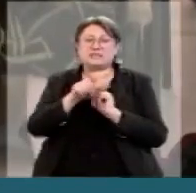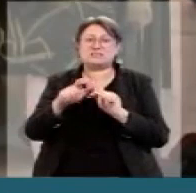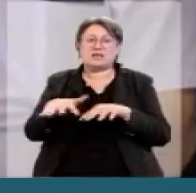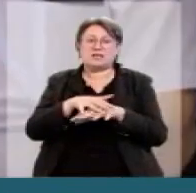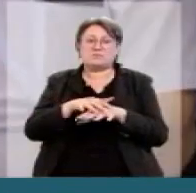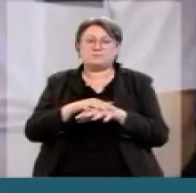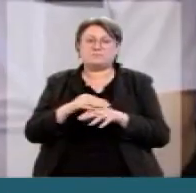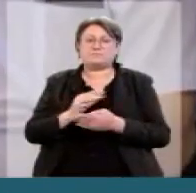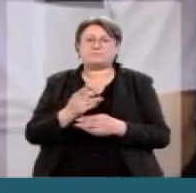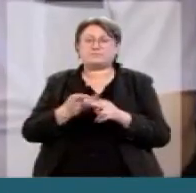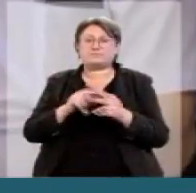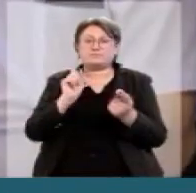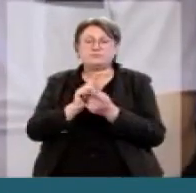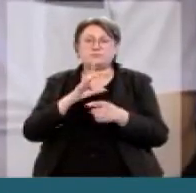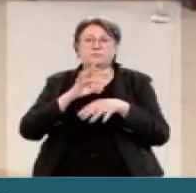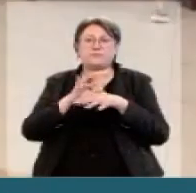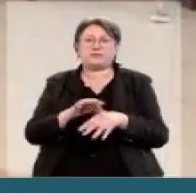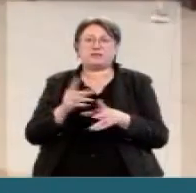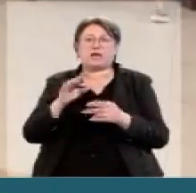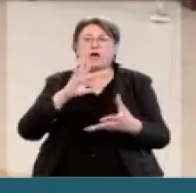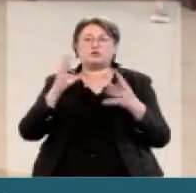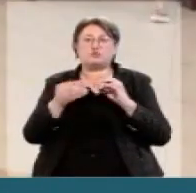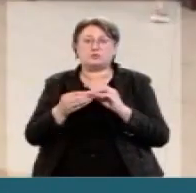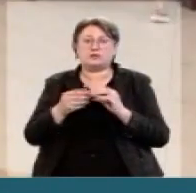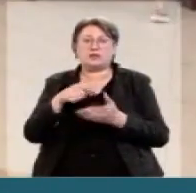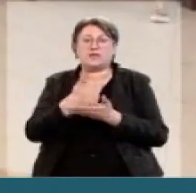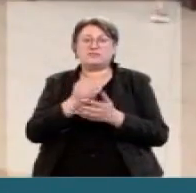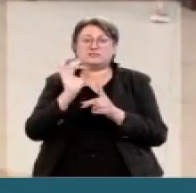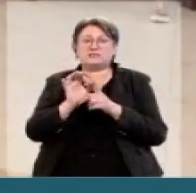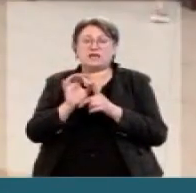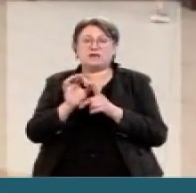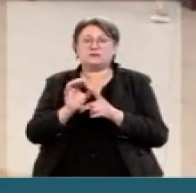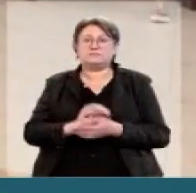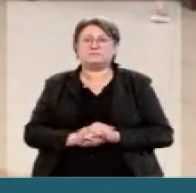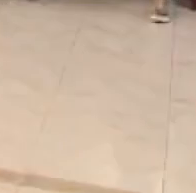талқылап шешімін таба білу, дейді Данияр Қадыров. Жанар Ержанова, Олжас Есенжігітов, қостанай телеарнасы.